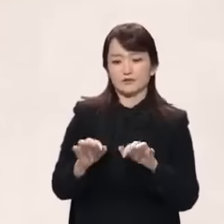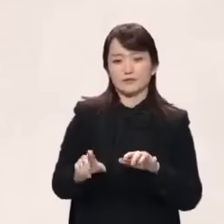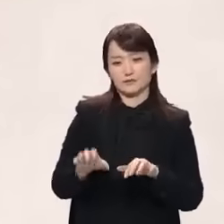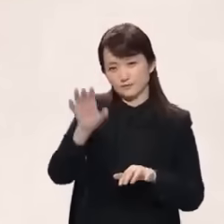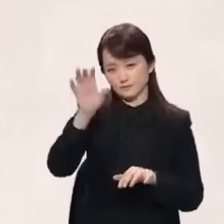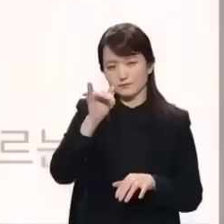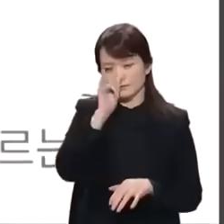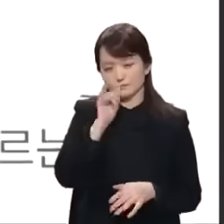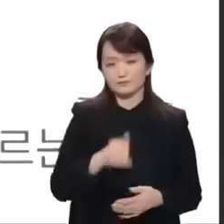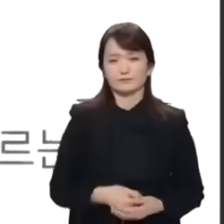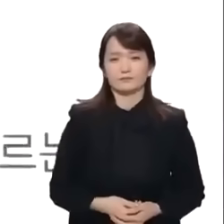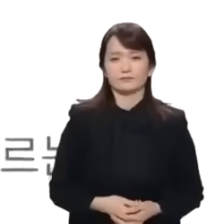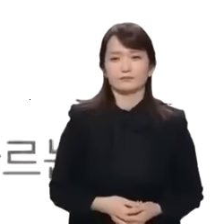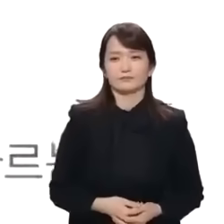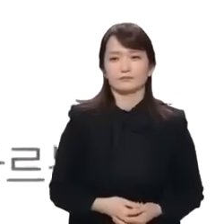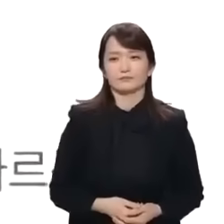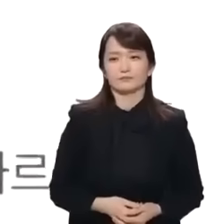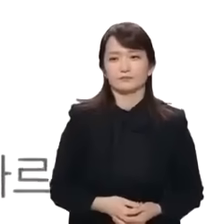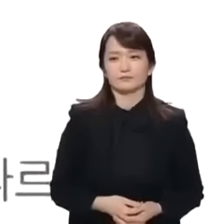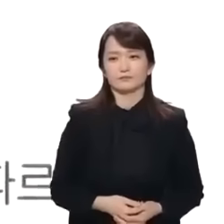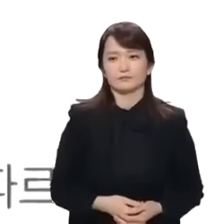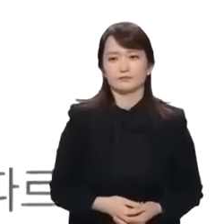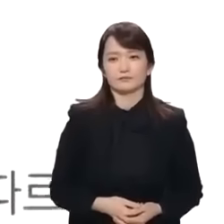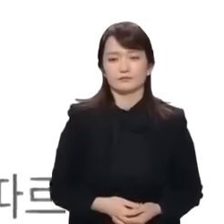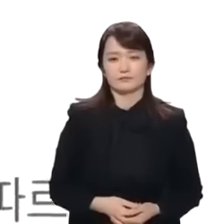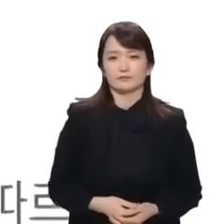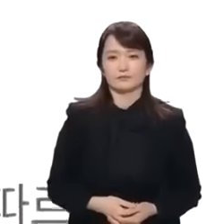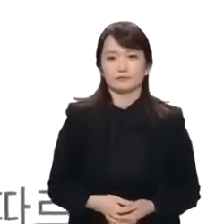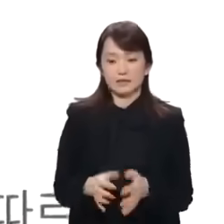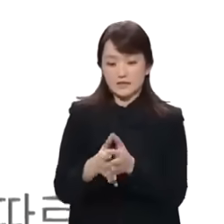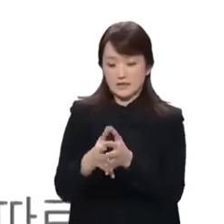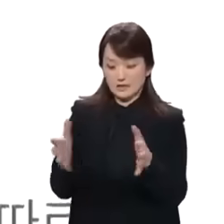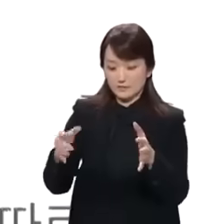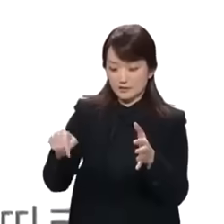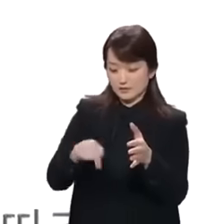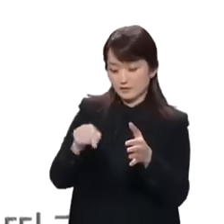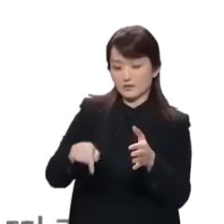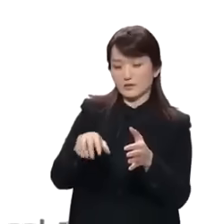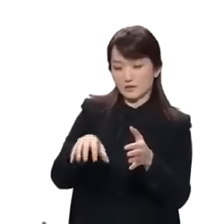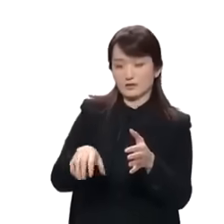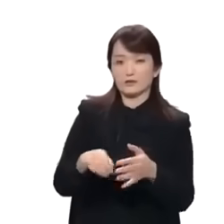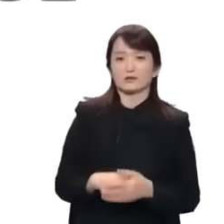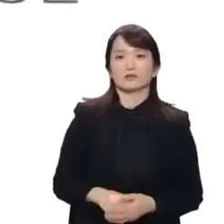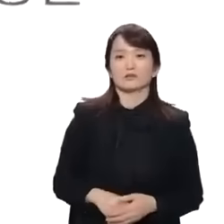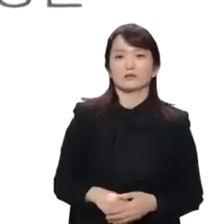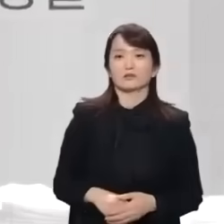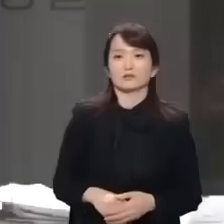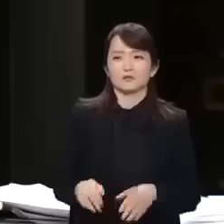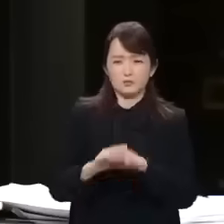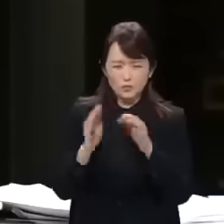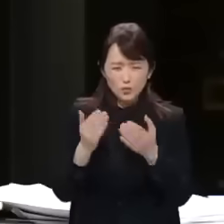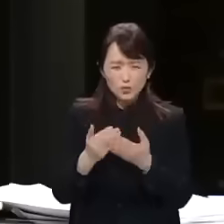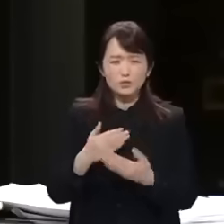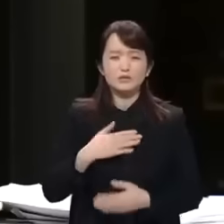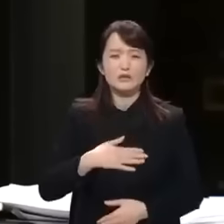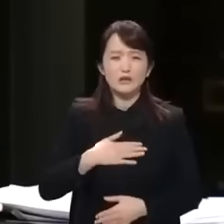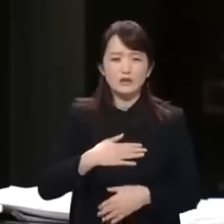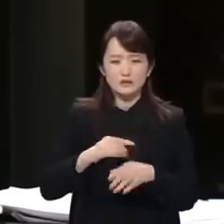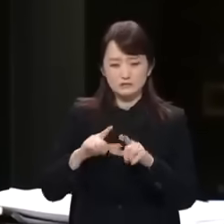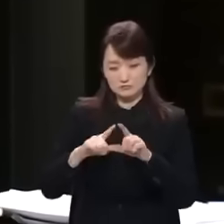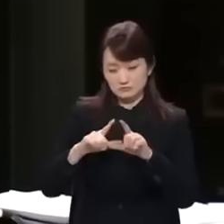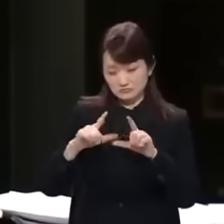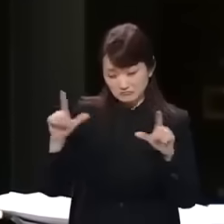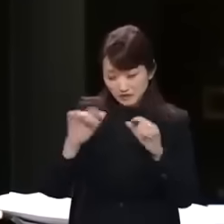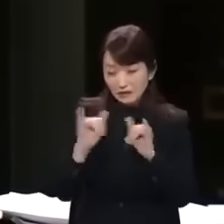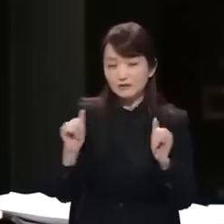있는 상황입니다. 자, 그 해당 아파트 단지 내에서는 모두가 아는 유명인사, 물론 안 좋은